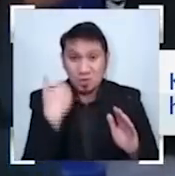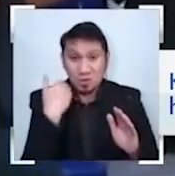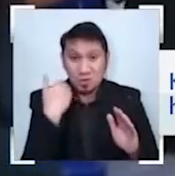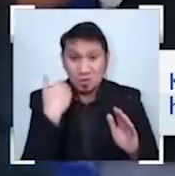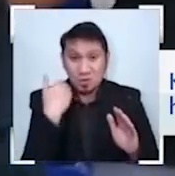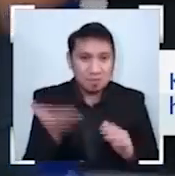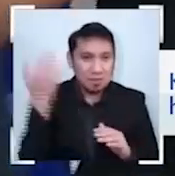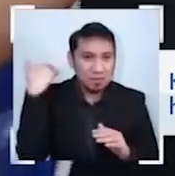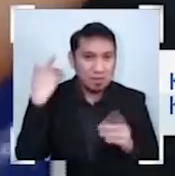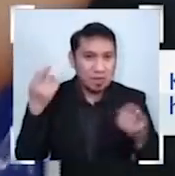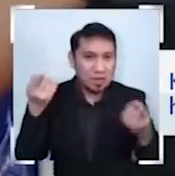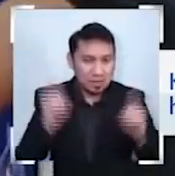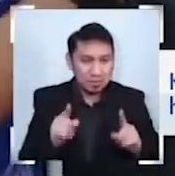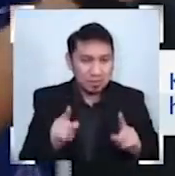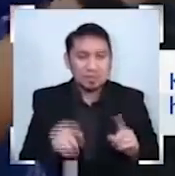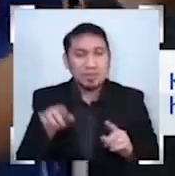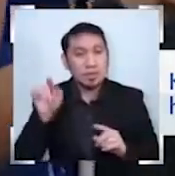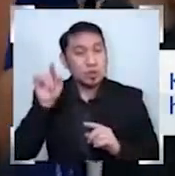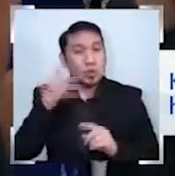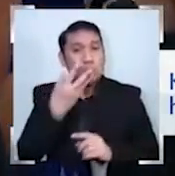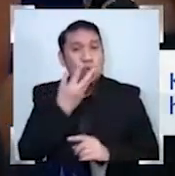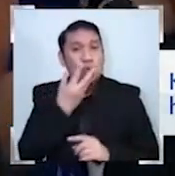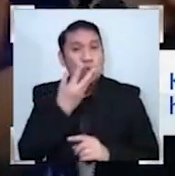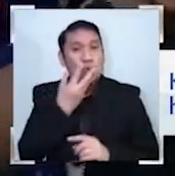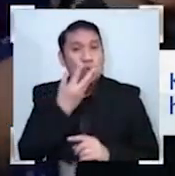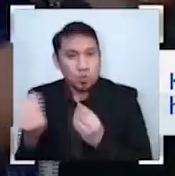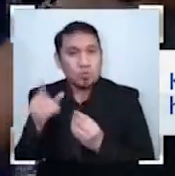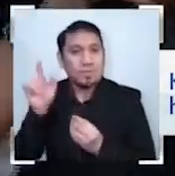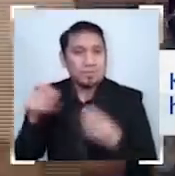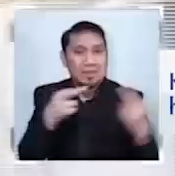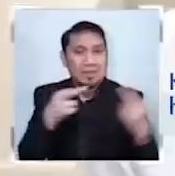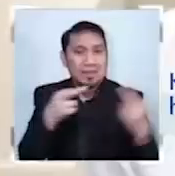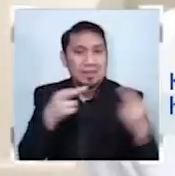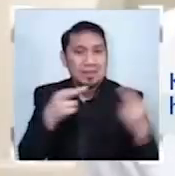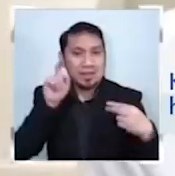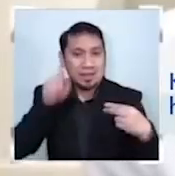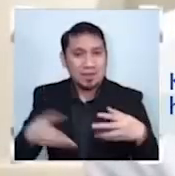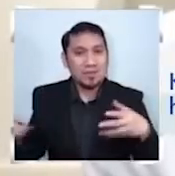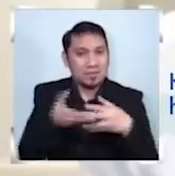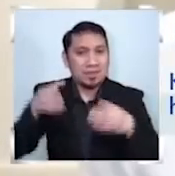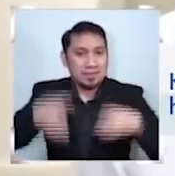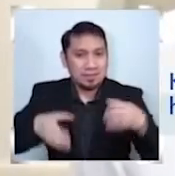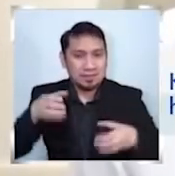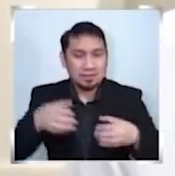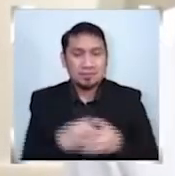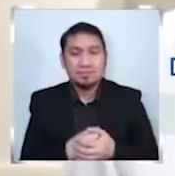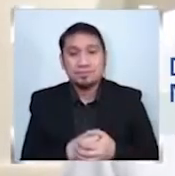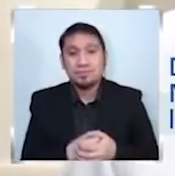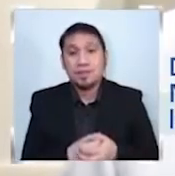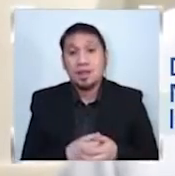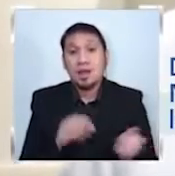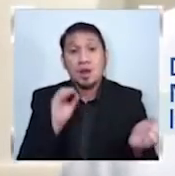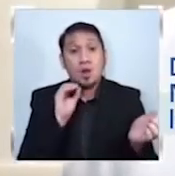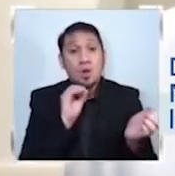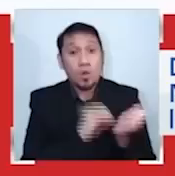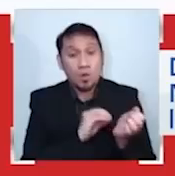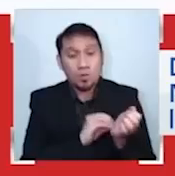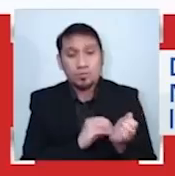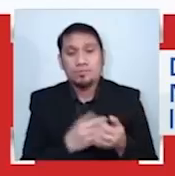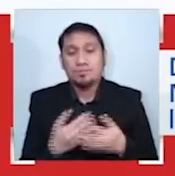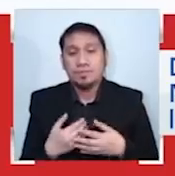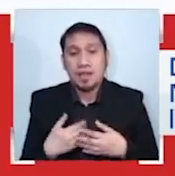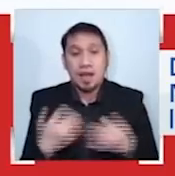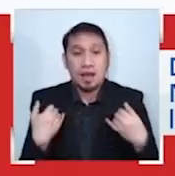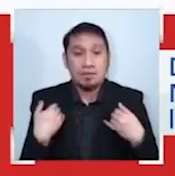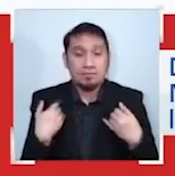Dapat managot yung dapat managot sa ilalim ng batas. Si Dr. Willie Ong naman humarap sa panayam ng journalist na